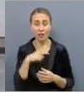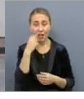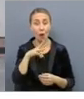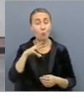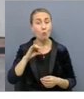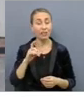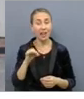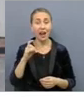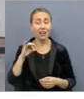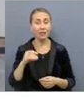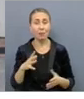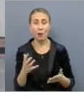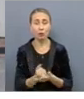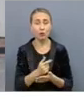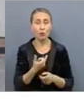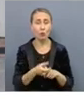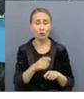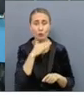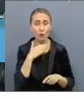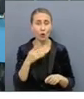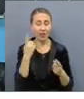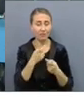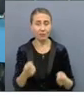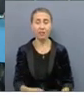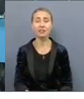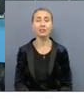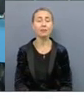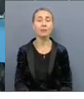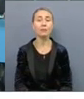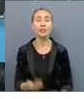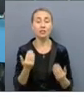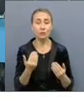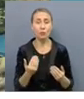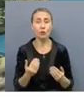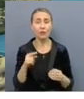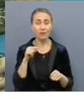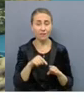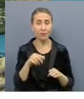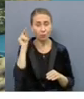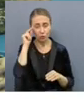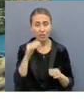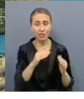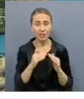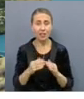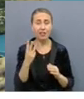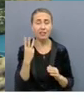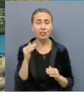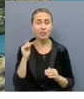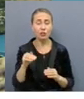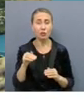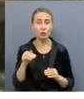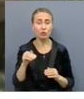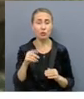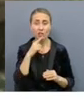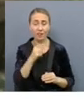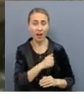Алтынбаев. Получил очень много информации. Слово на сегодня. В данном учебном заведении обучается порядка 3000 студентов.